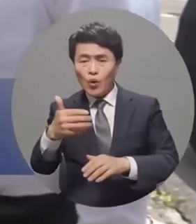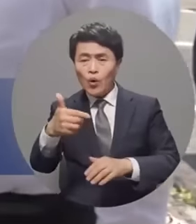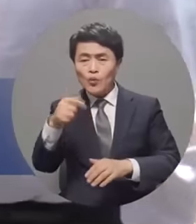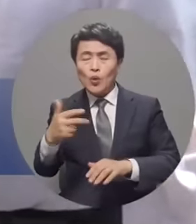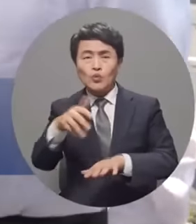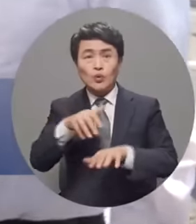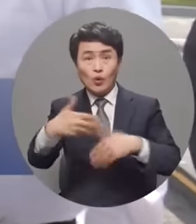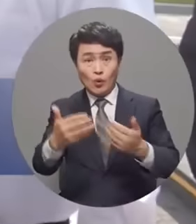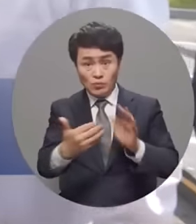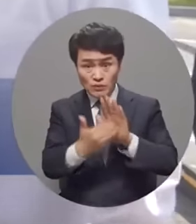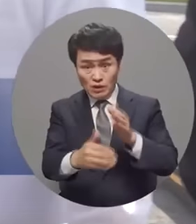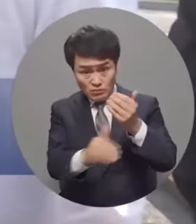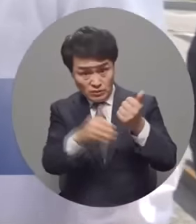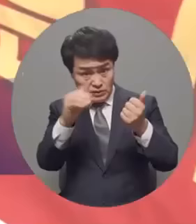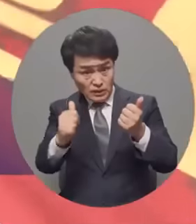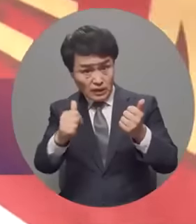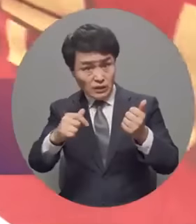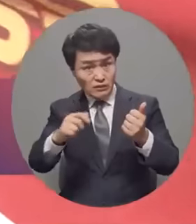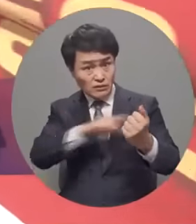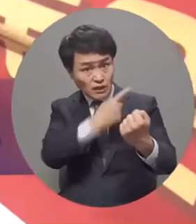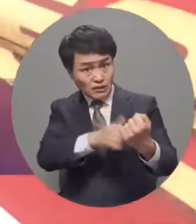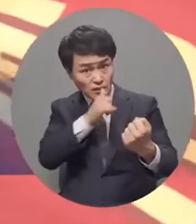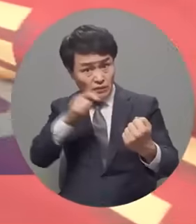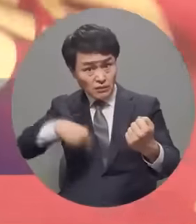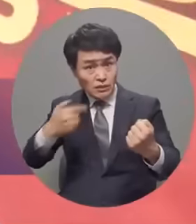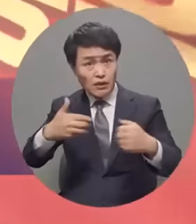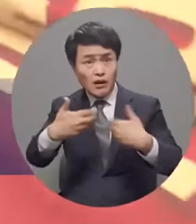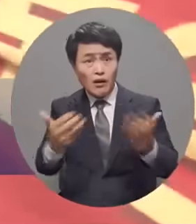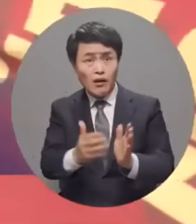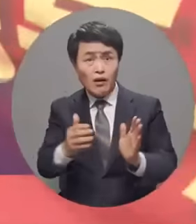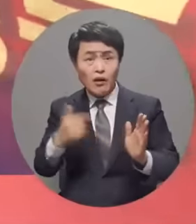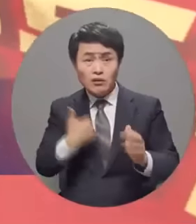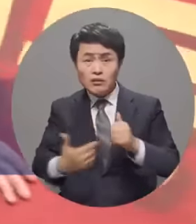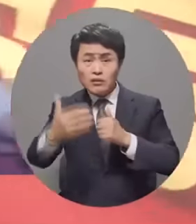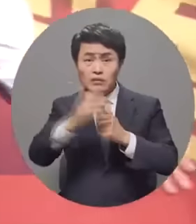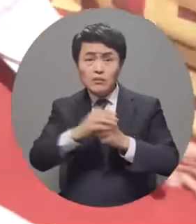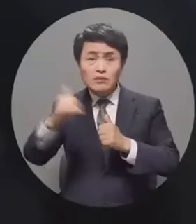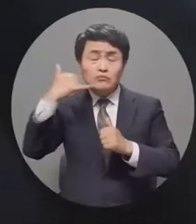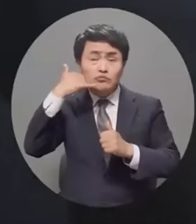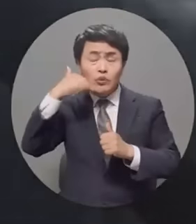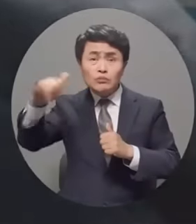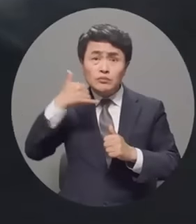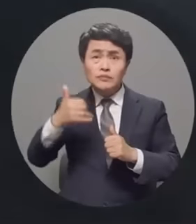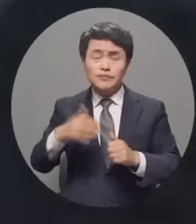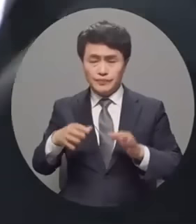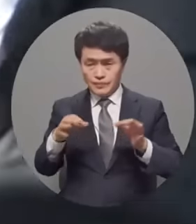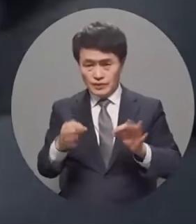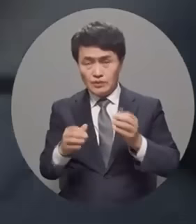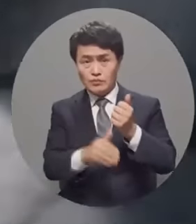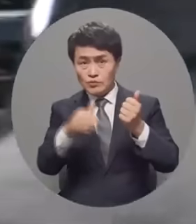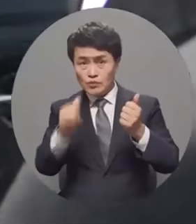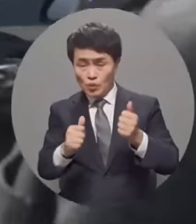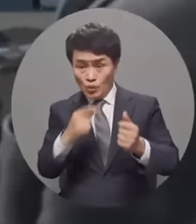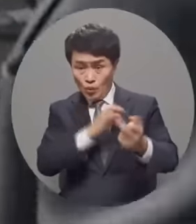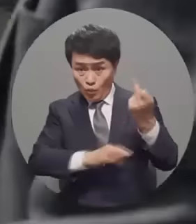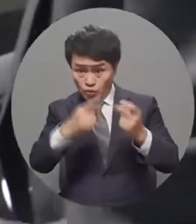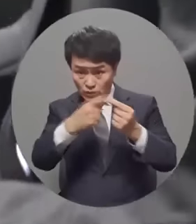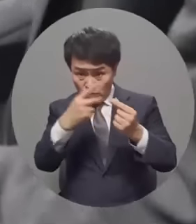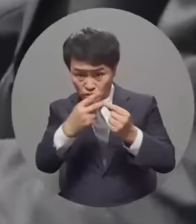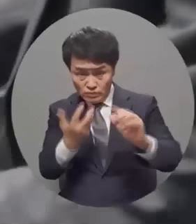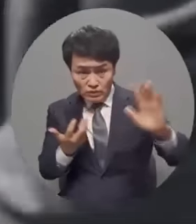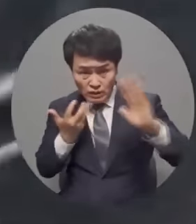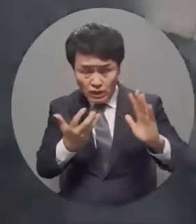있다고 생각하십니까, 스스로? 임명 전화는 누구에게 받으셨습니까? 김 부사장은 오전 중 두 차례 사옥 진입을